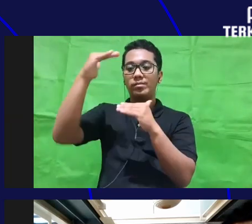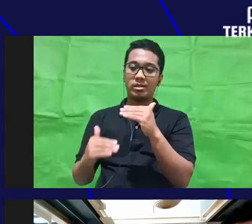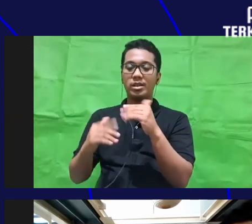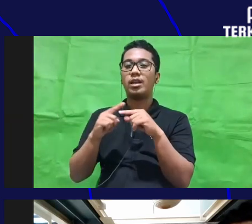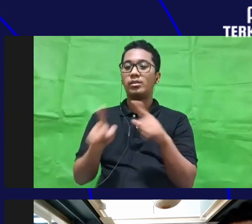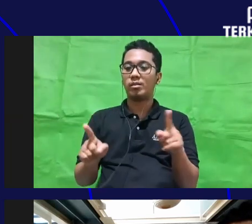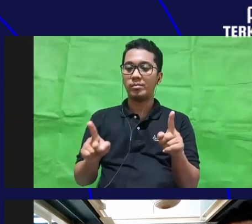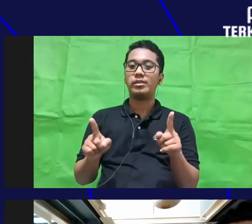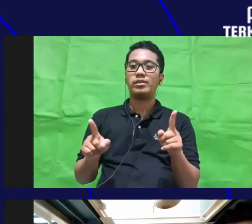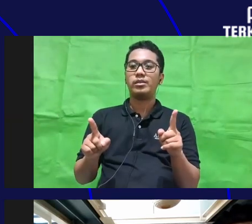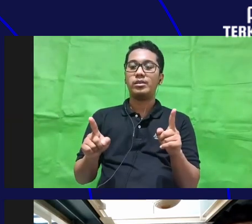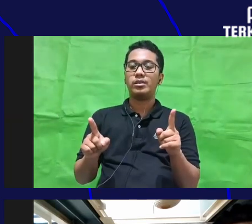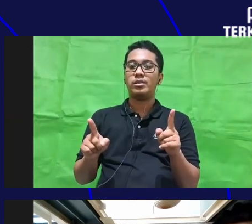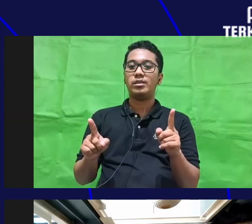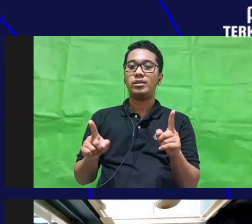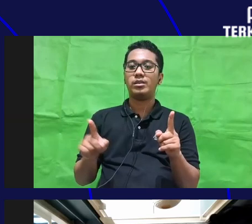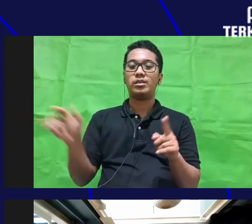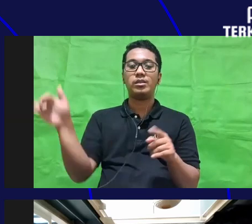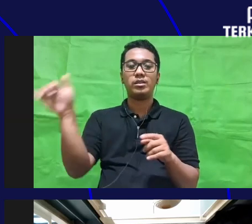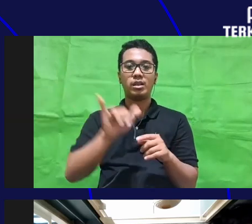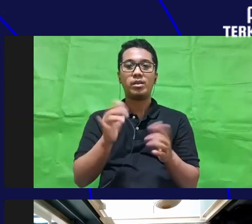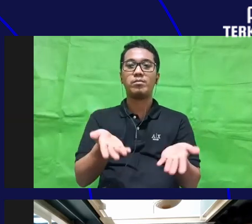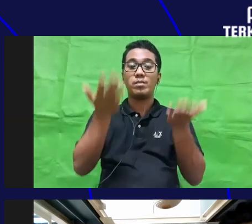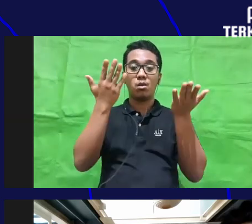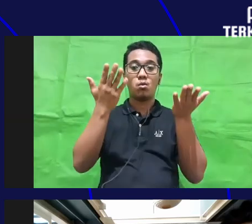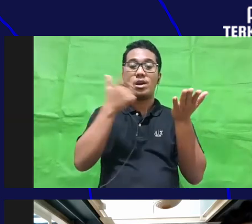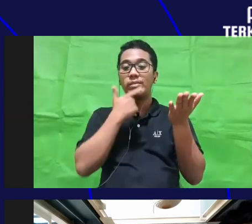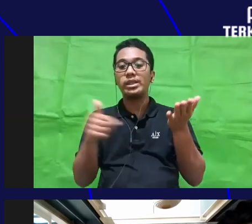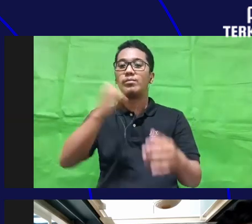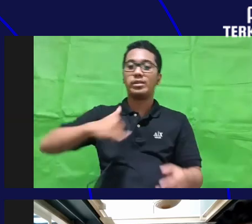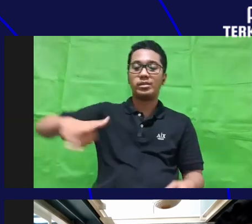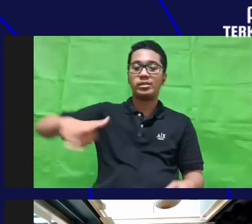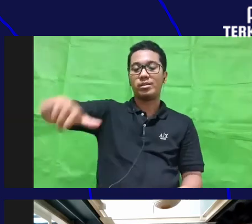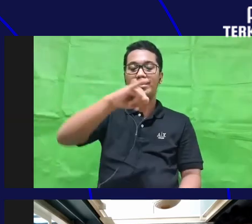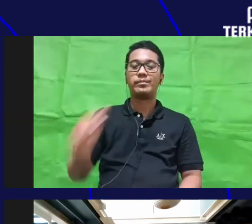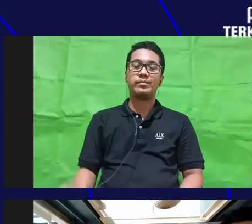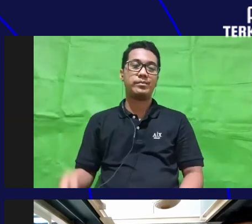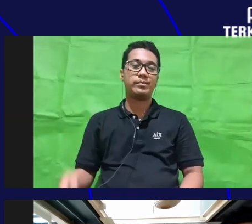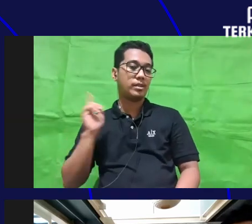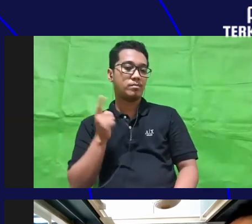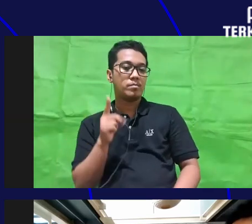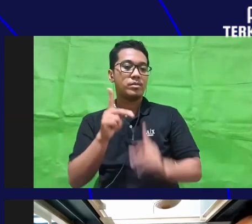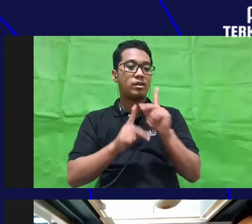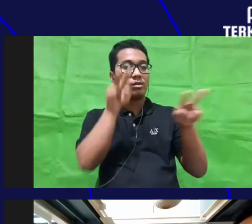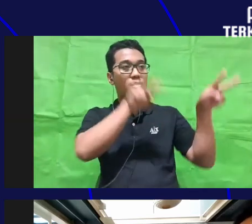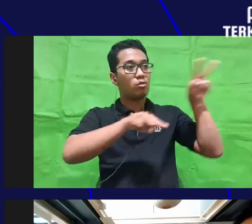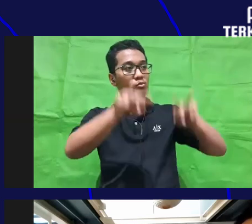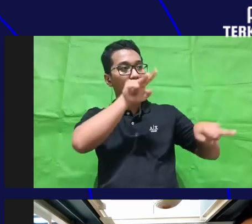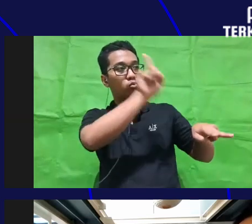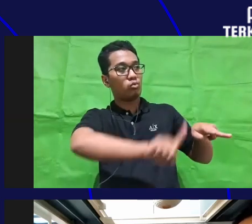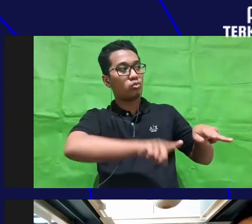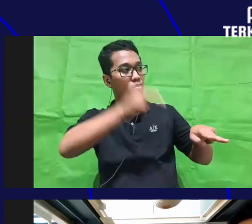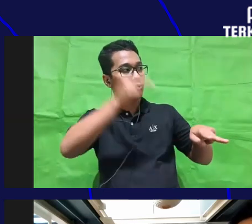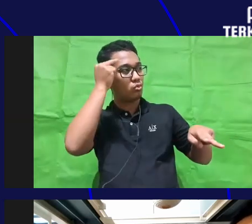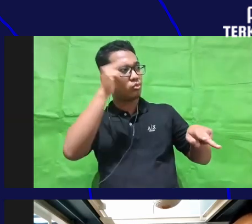sama-sama membawa kepentingan bersama gitu. Karena ketika observasi lebih dulu untuk mencari partisipan di Rimpang Nusantara, kita